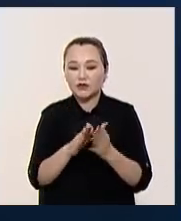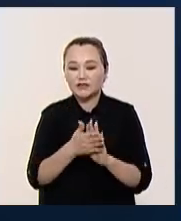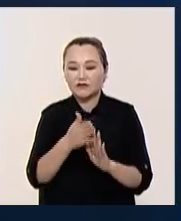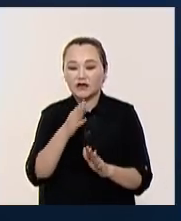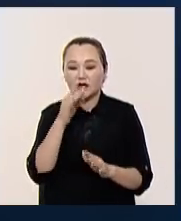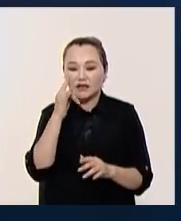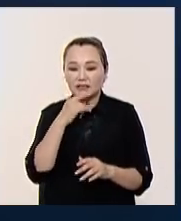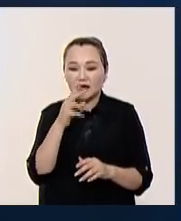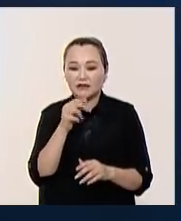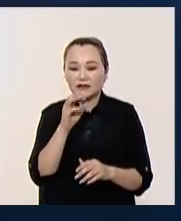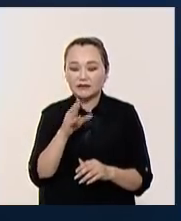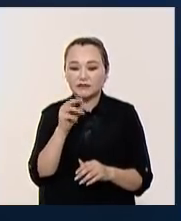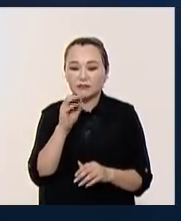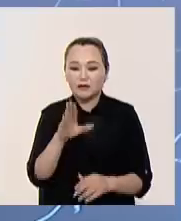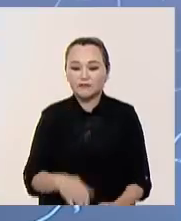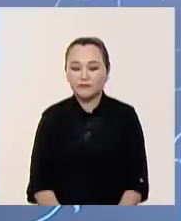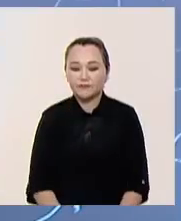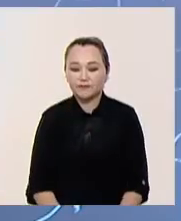казахский» Канатом Тасибековым.